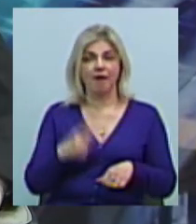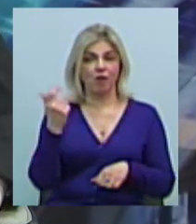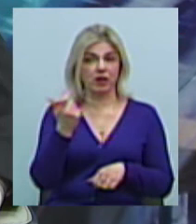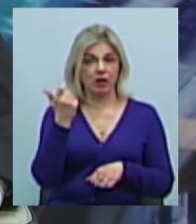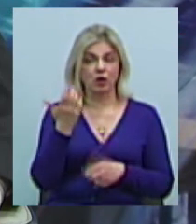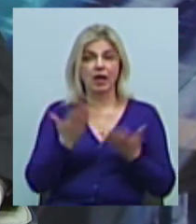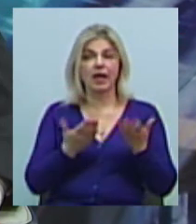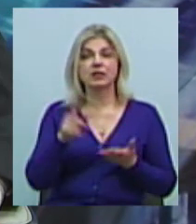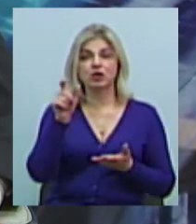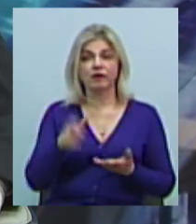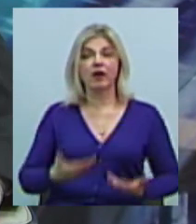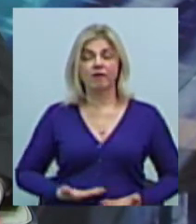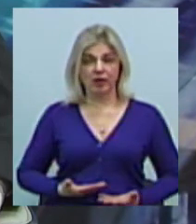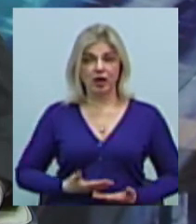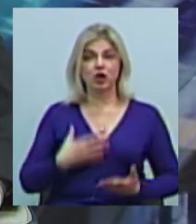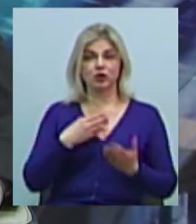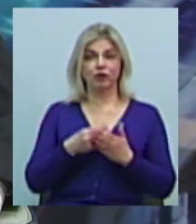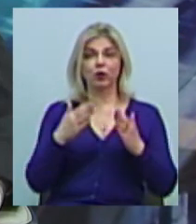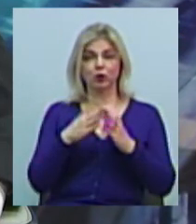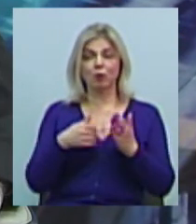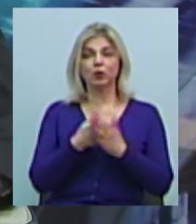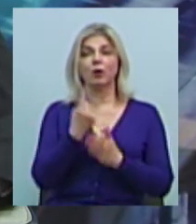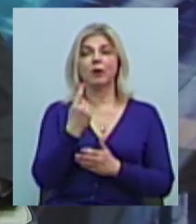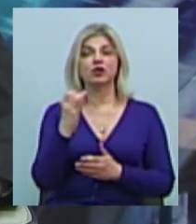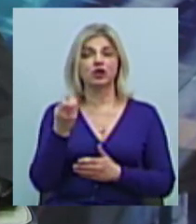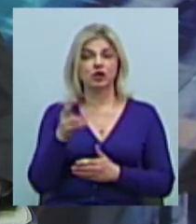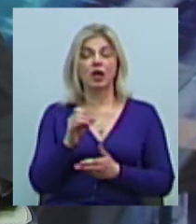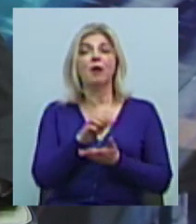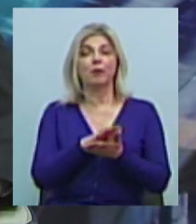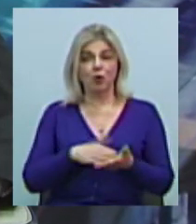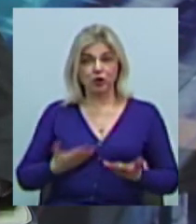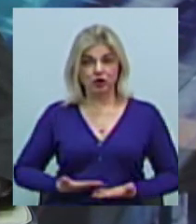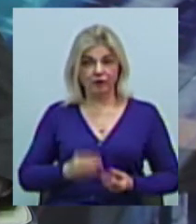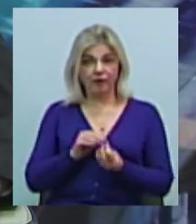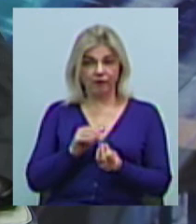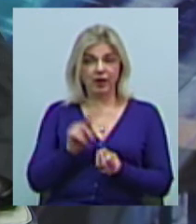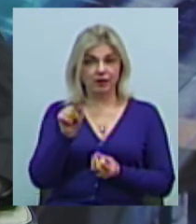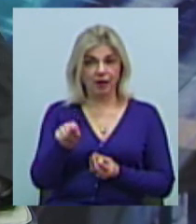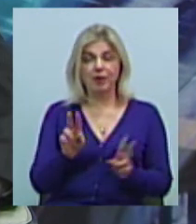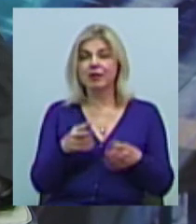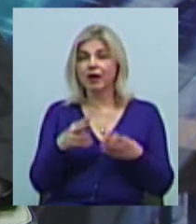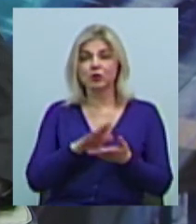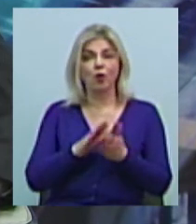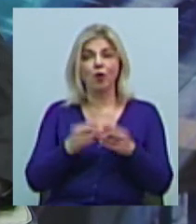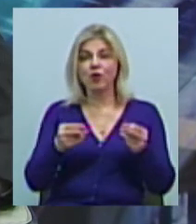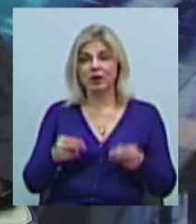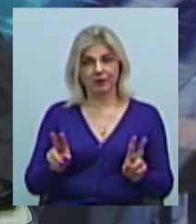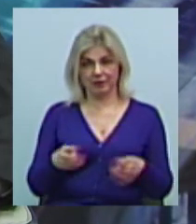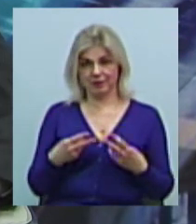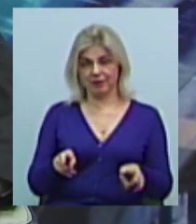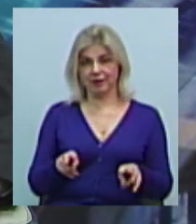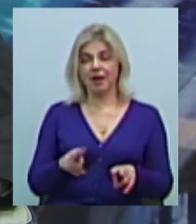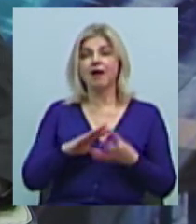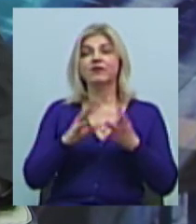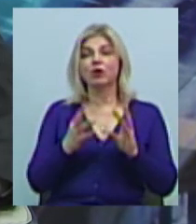якщо споживач мешкав у своїй будівлі до 1 січня і продовжує в неї мешкати надалі, ніяких договорів укладати не потрібно.